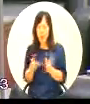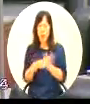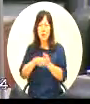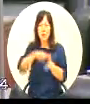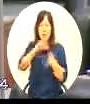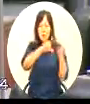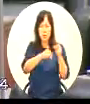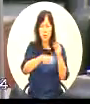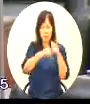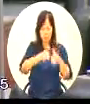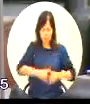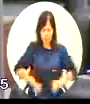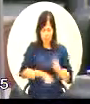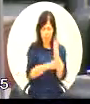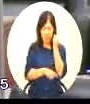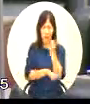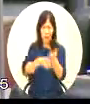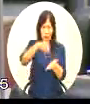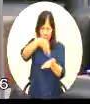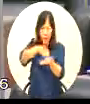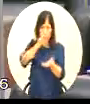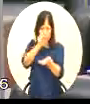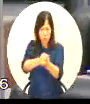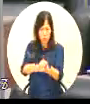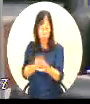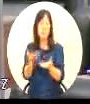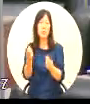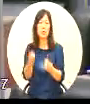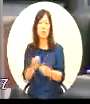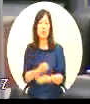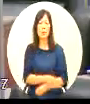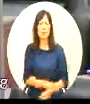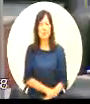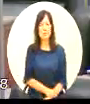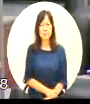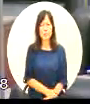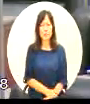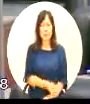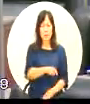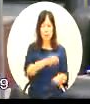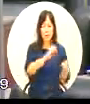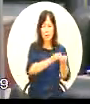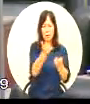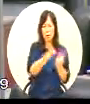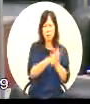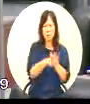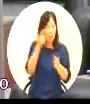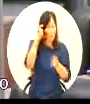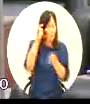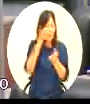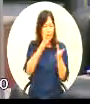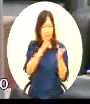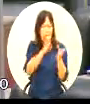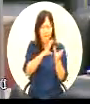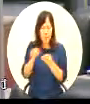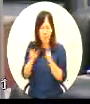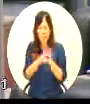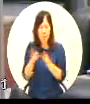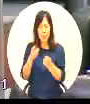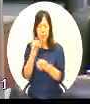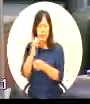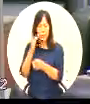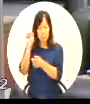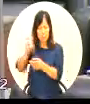照民法所规范的去登记为家属，所以这个医师根本就没有办法去对